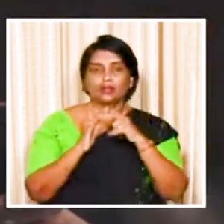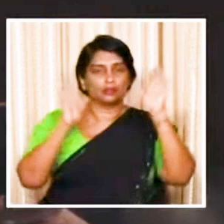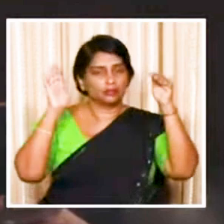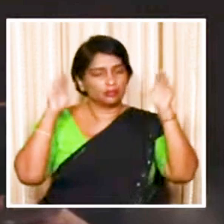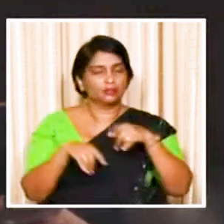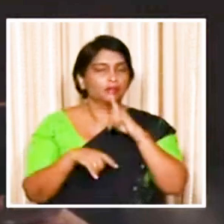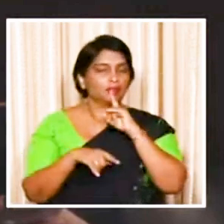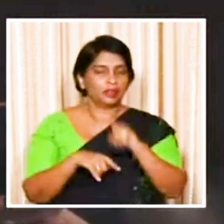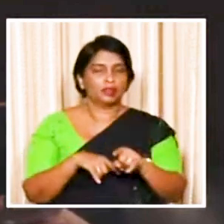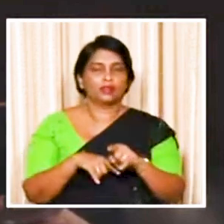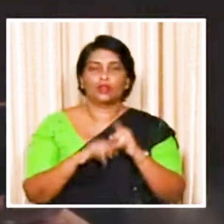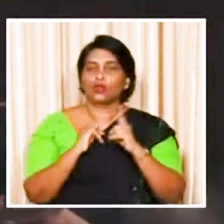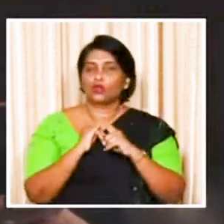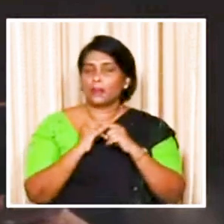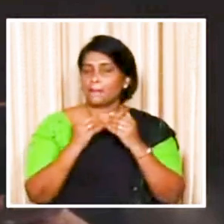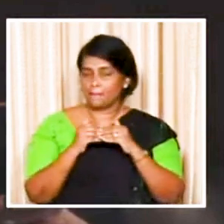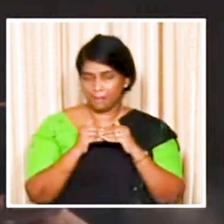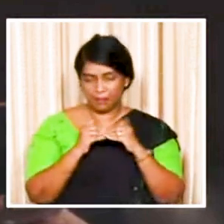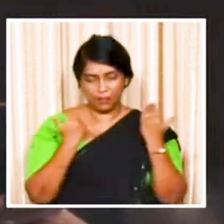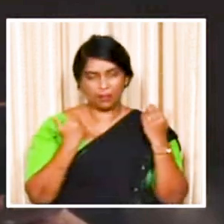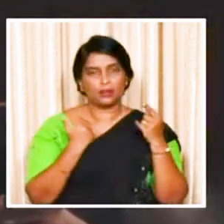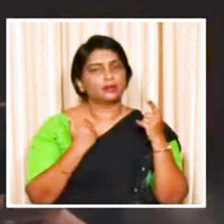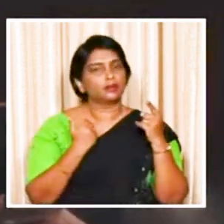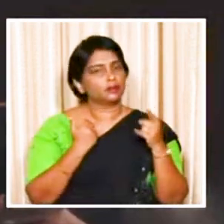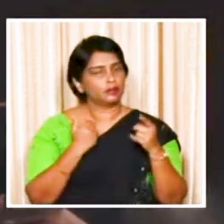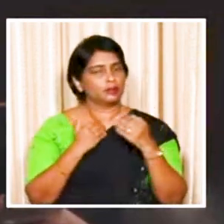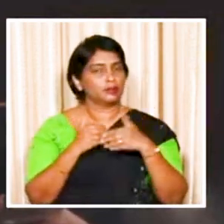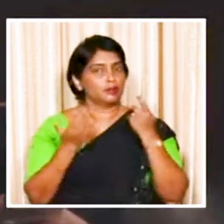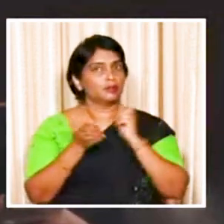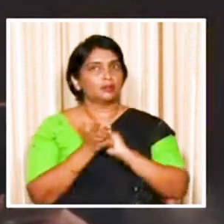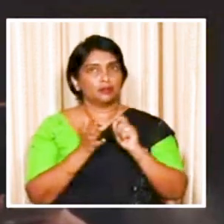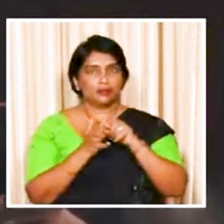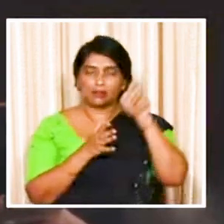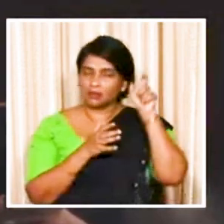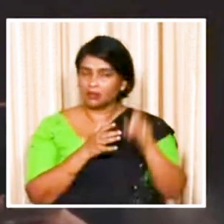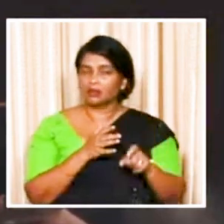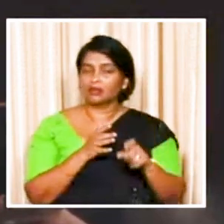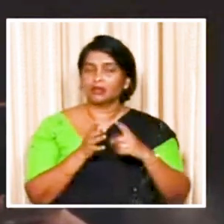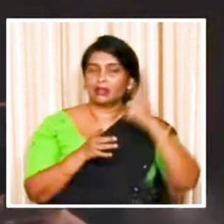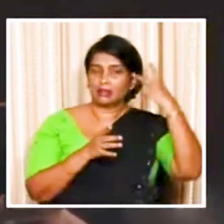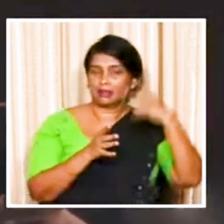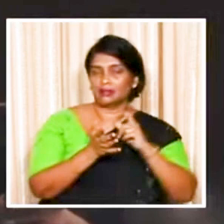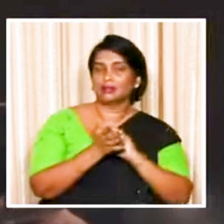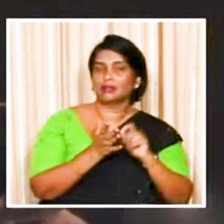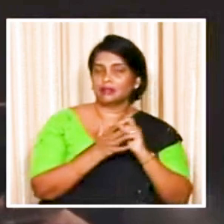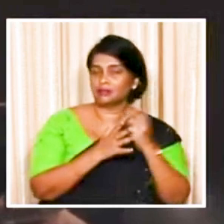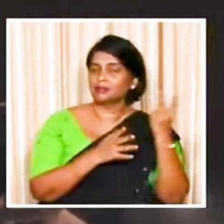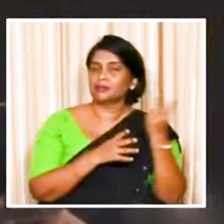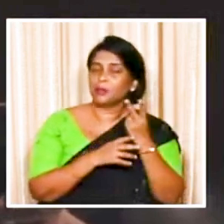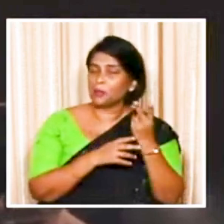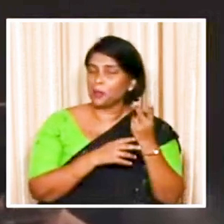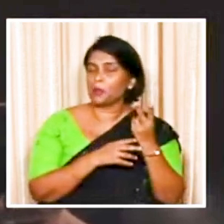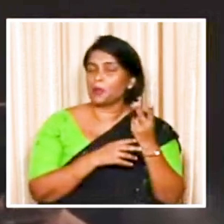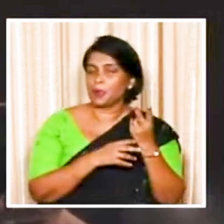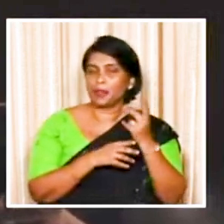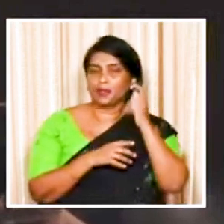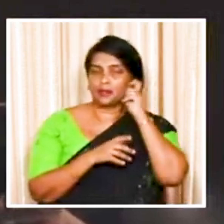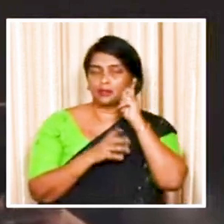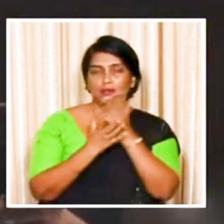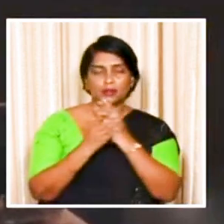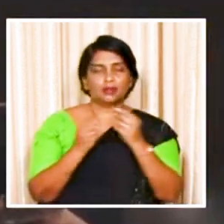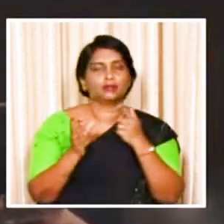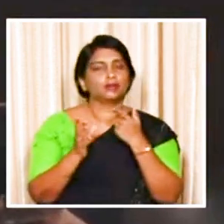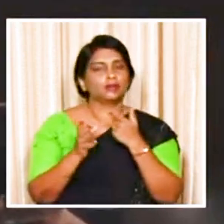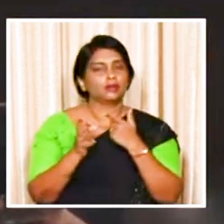தங்கராஜா பிரபாகரன், செய்தி ஆசிரியர் திலீப் அமுதன் ஆகியோர் பயங்கரவாத விசாரணை பிரிவினால் தனித்தனியே விசாரணைக்கு உட்படுத்தப்பட்டுள்ளனர். திலீப் அமுதன்